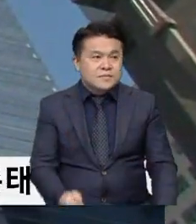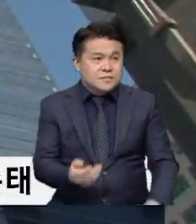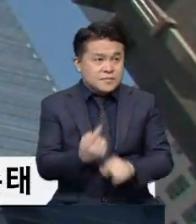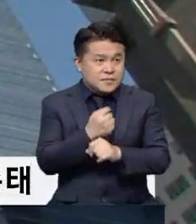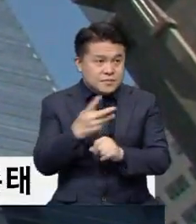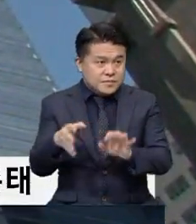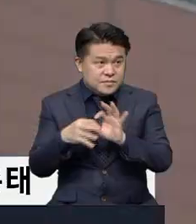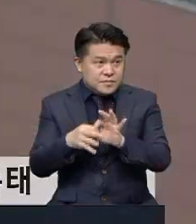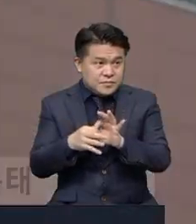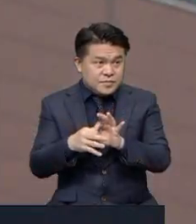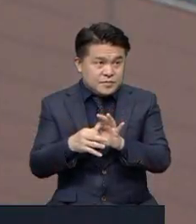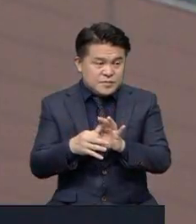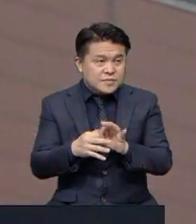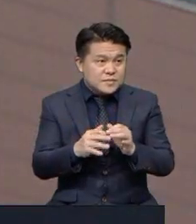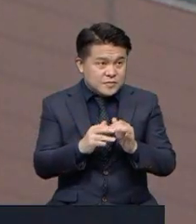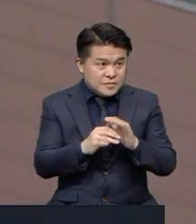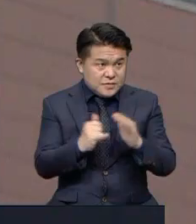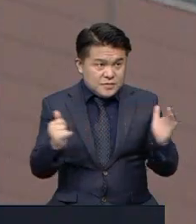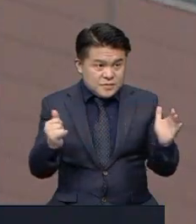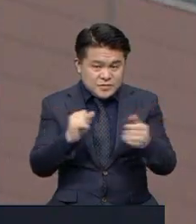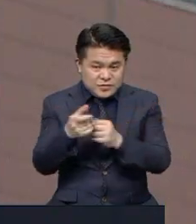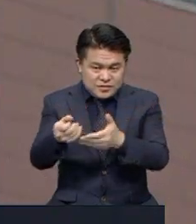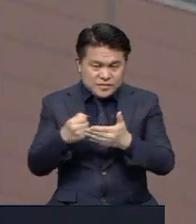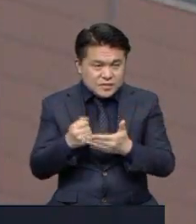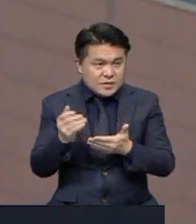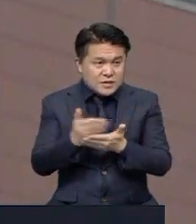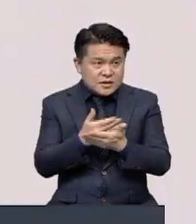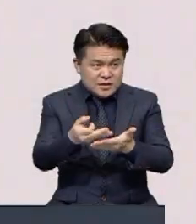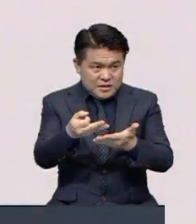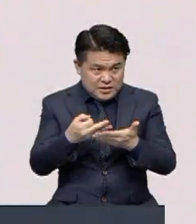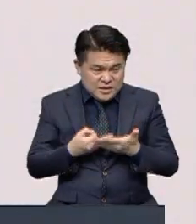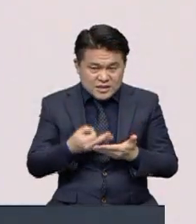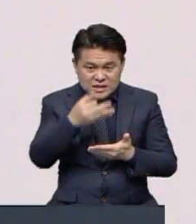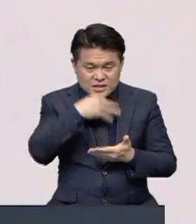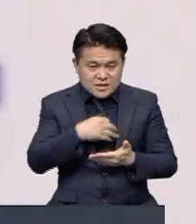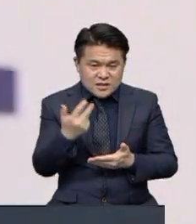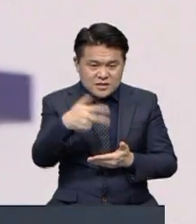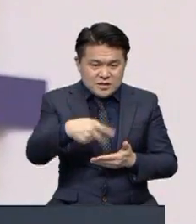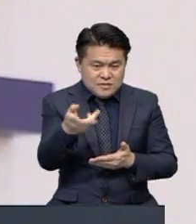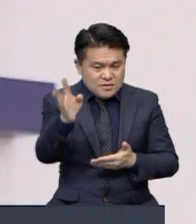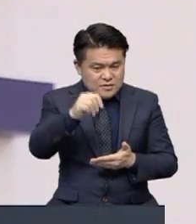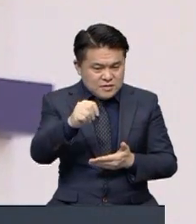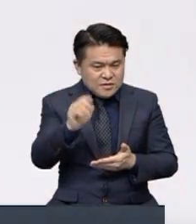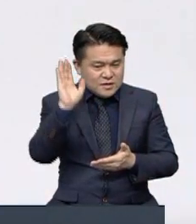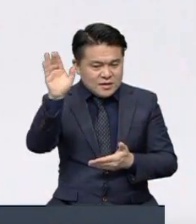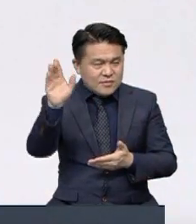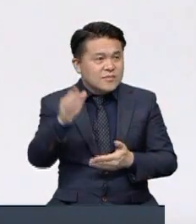계열사 주식으로 받은 배당 소득은 7,200억 원 가량으로 배당이 늘어날 거란